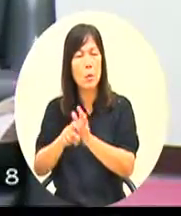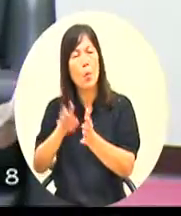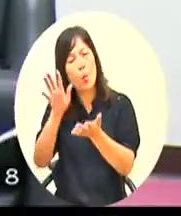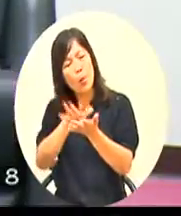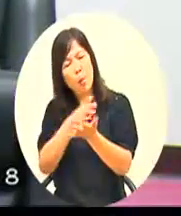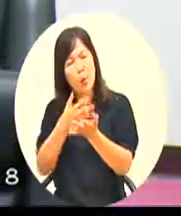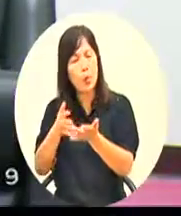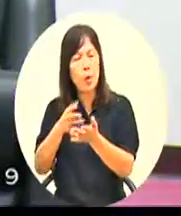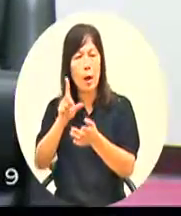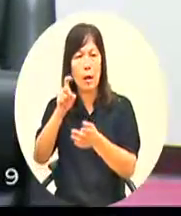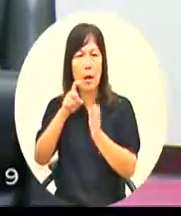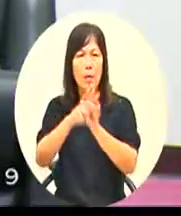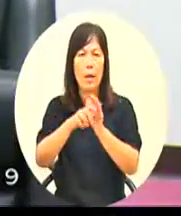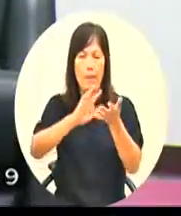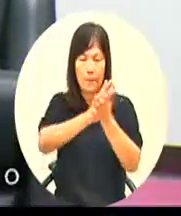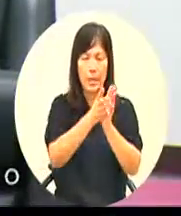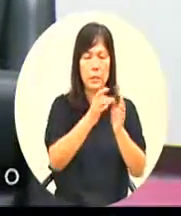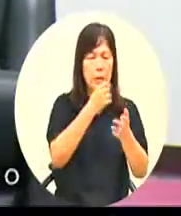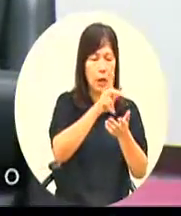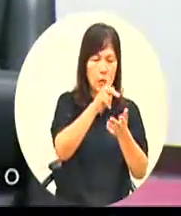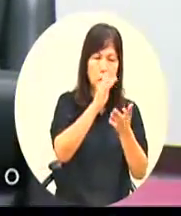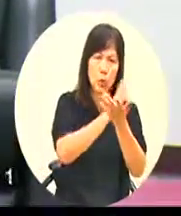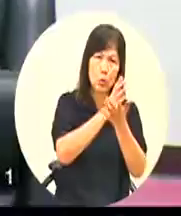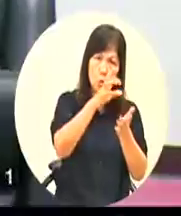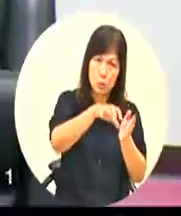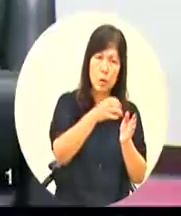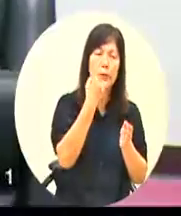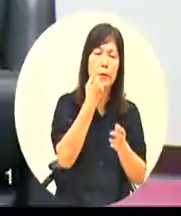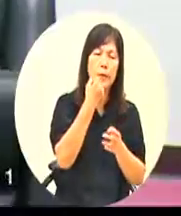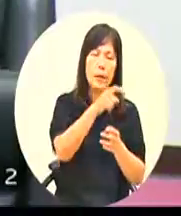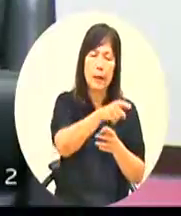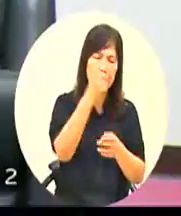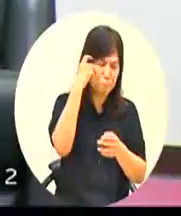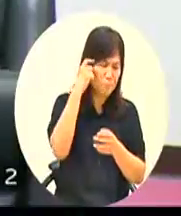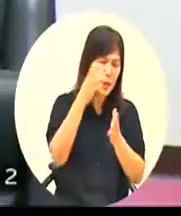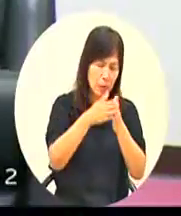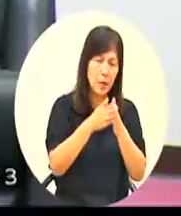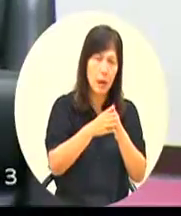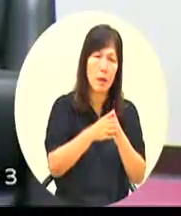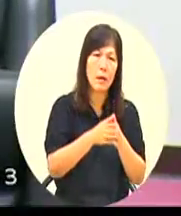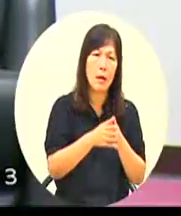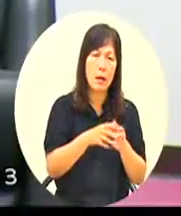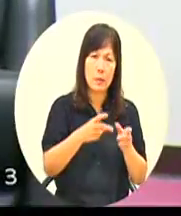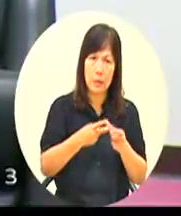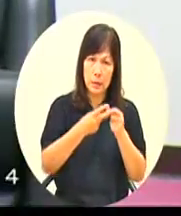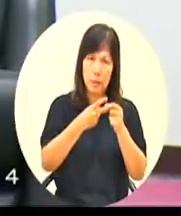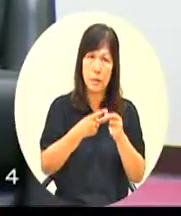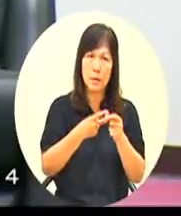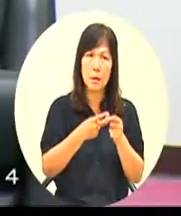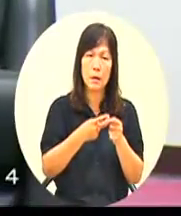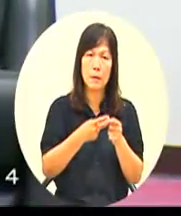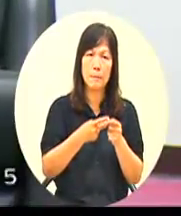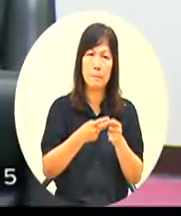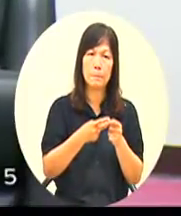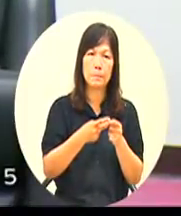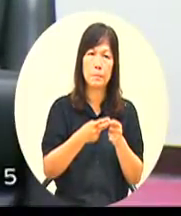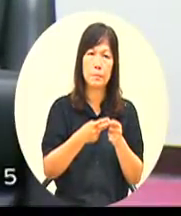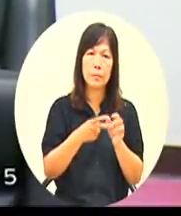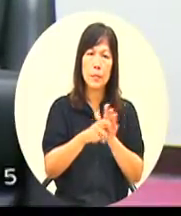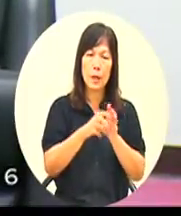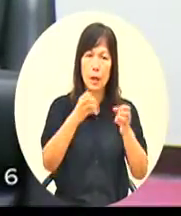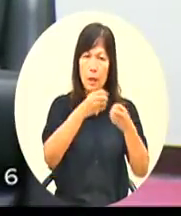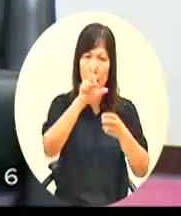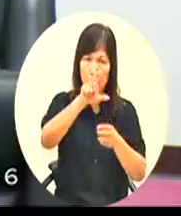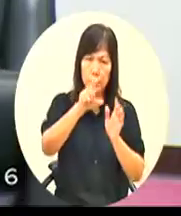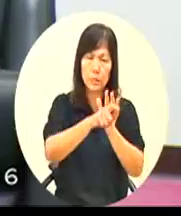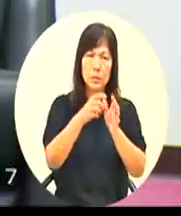的方向，我们也可以把它作为图书馆，那请你考量一下。那再来就是第二个那个议题，就是